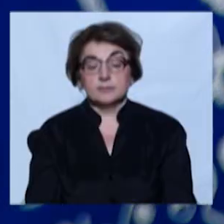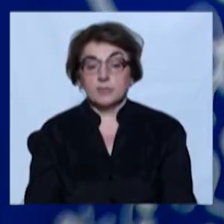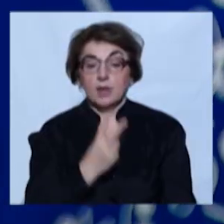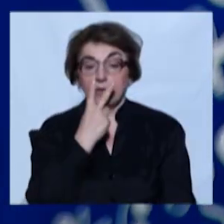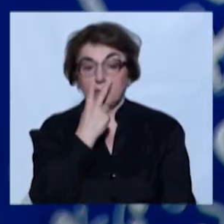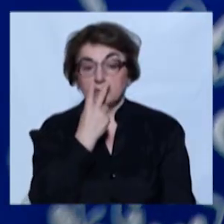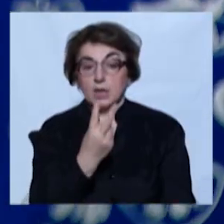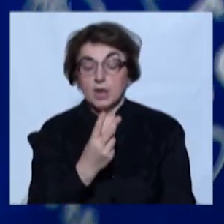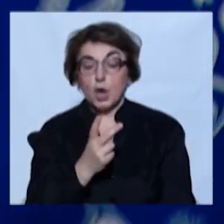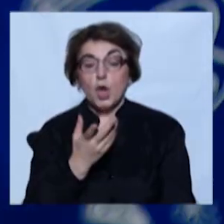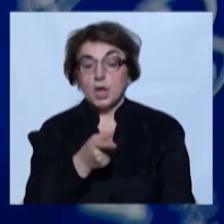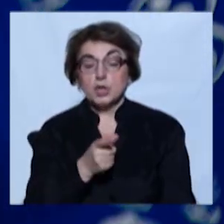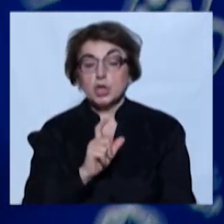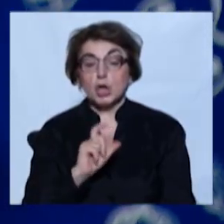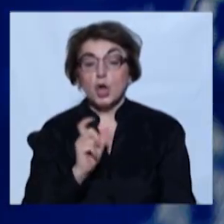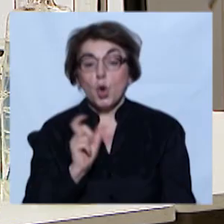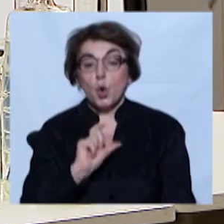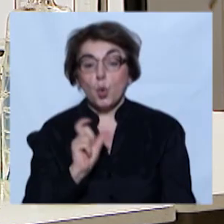ხედავთ, რომ ლურჯი შეფერილობისაა.